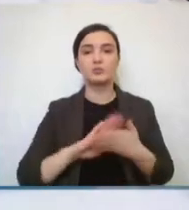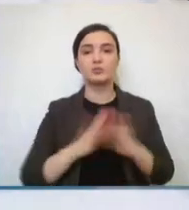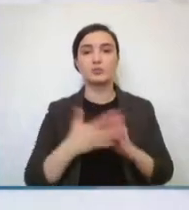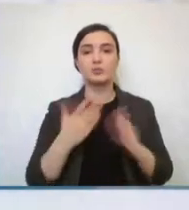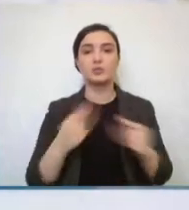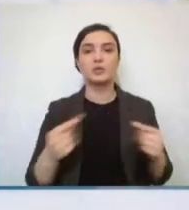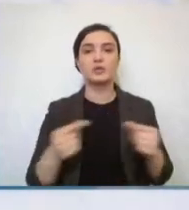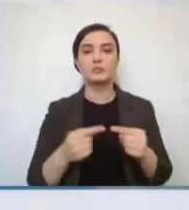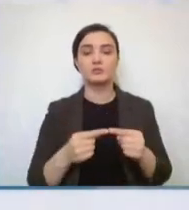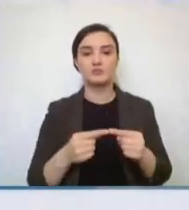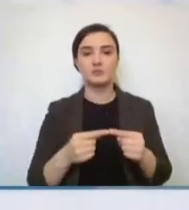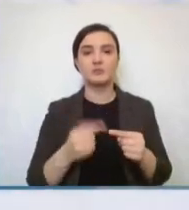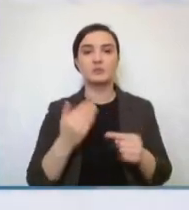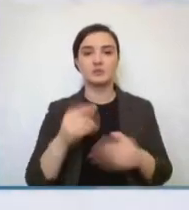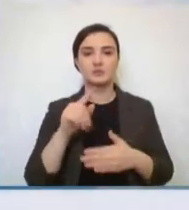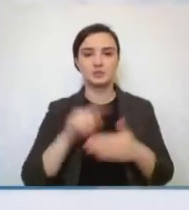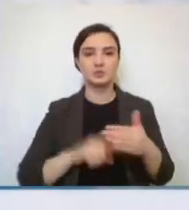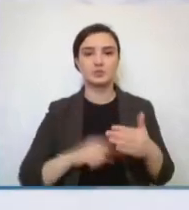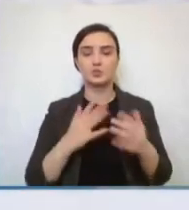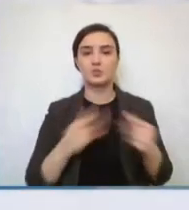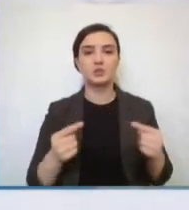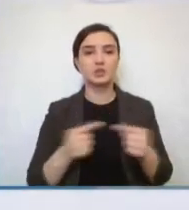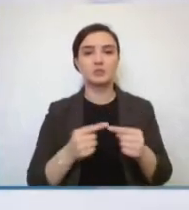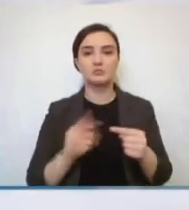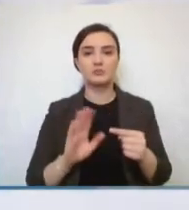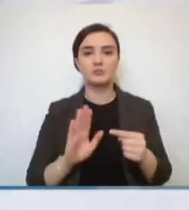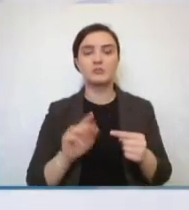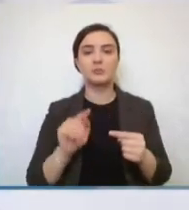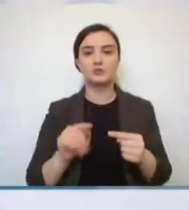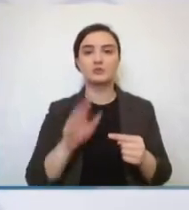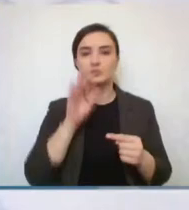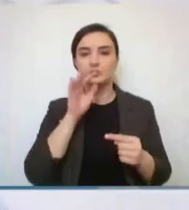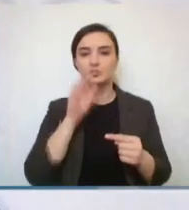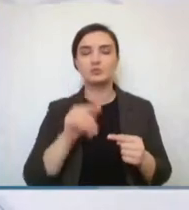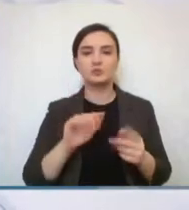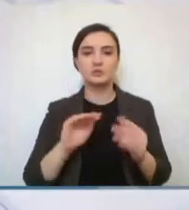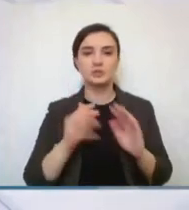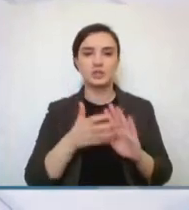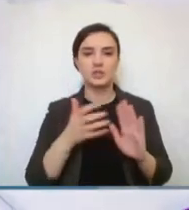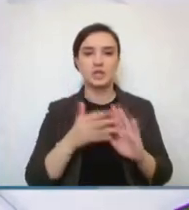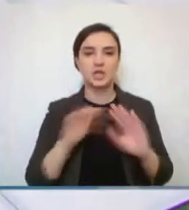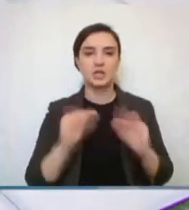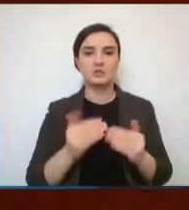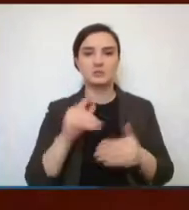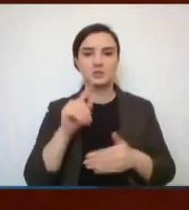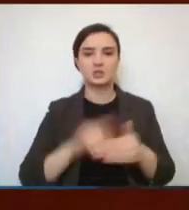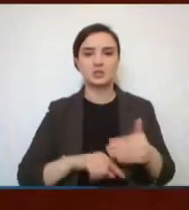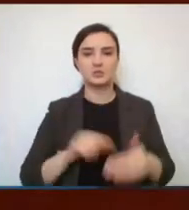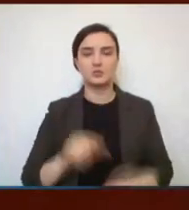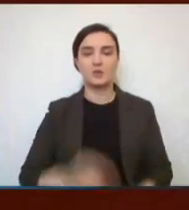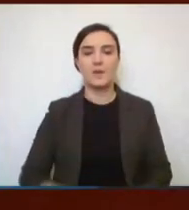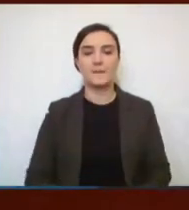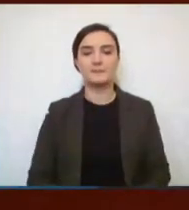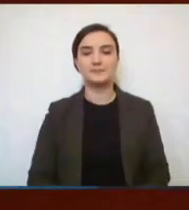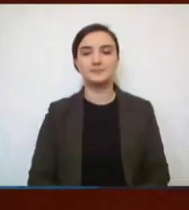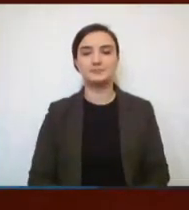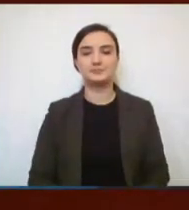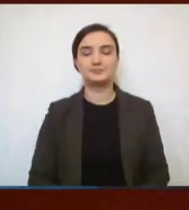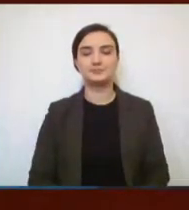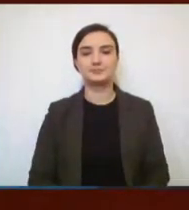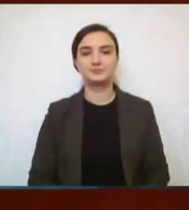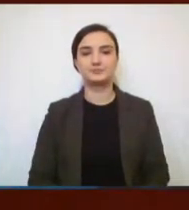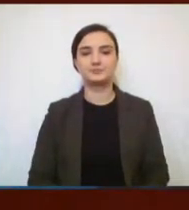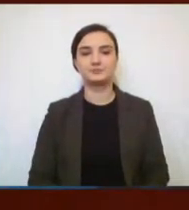თვლის სანდოდ, თუ არ დაემთხვა მას თვლის ნაკლებ სანდოდ და ასე შემდეგ. ძალიან მნიშვნელოვანი იყო ამ